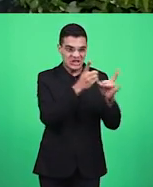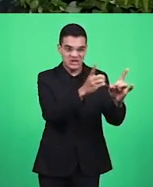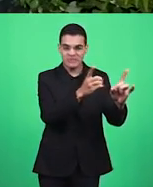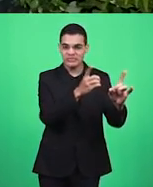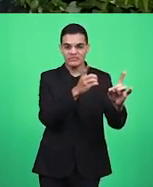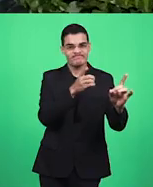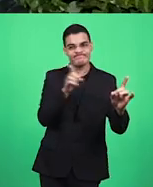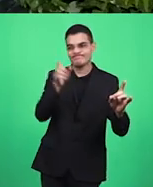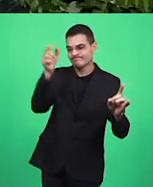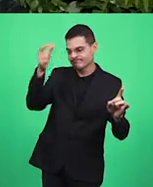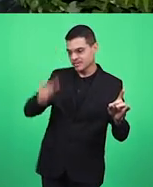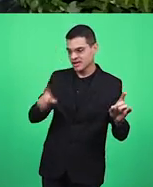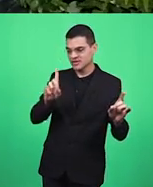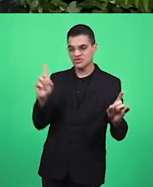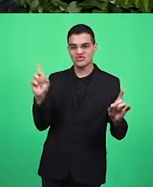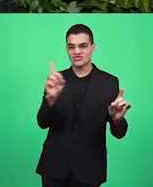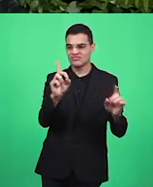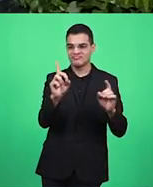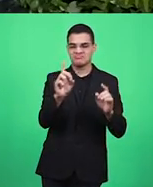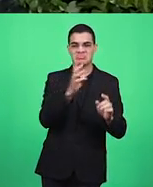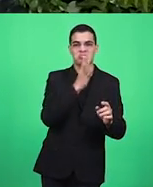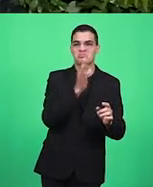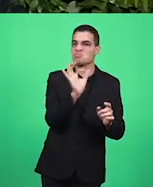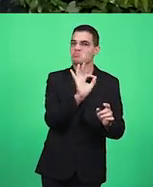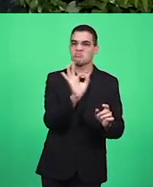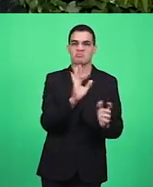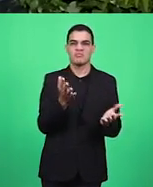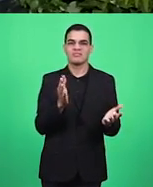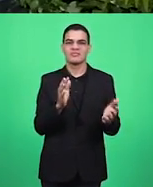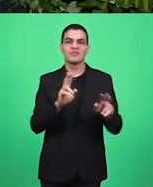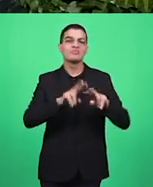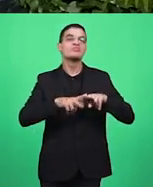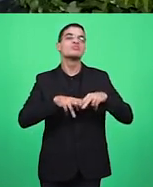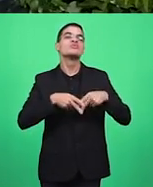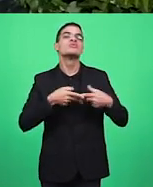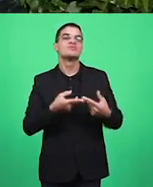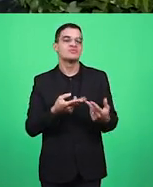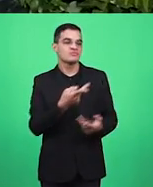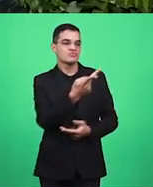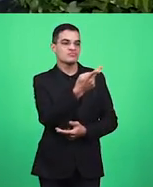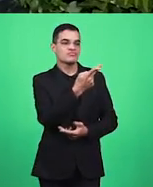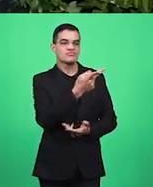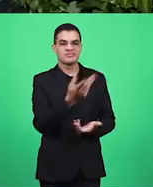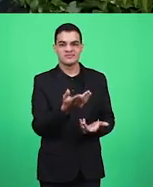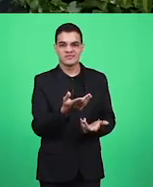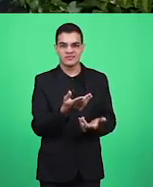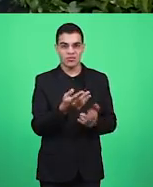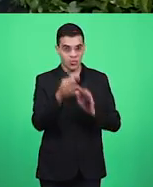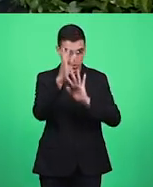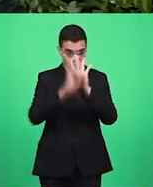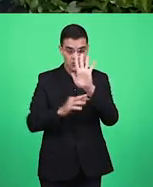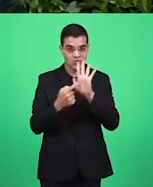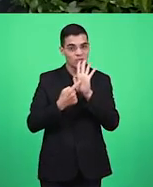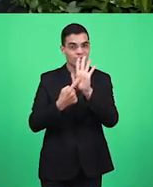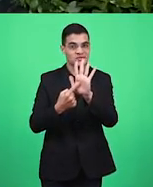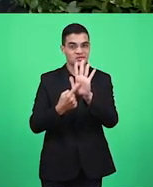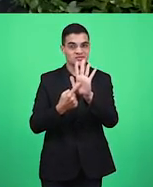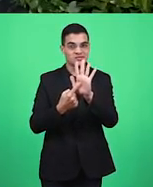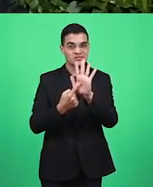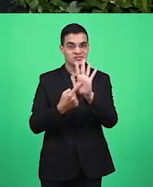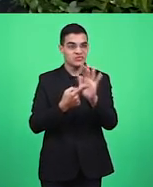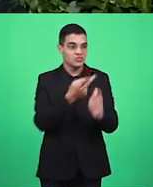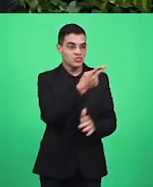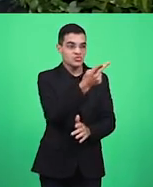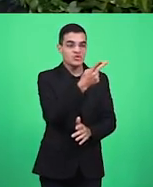не узнали Господа Иисуса. И из-за того, что они не узнали Господа Иисуса, текст